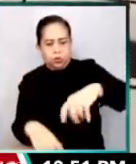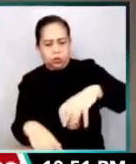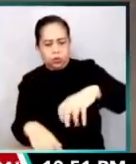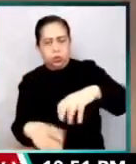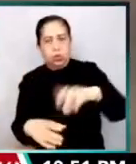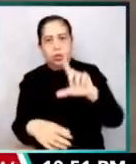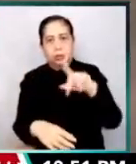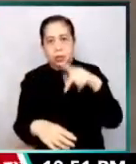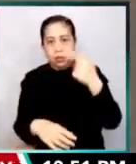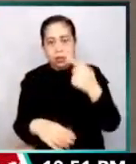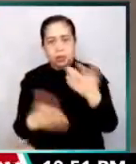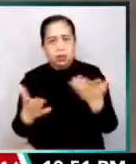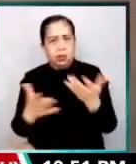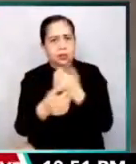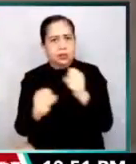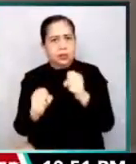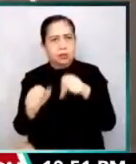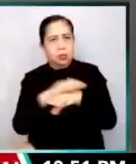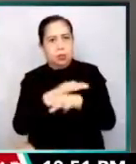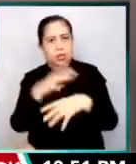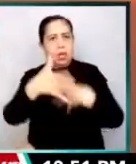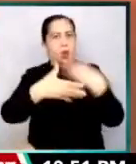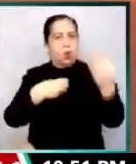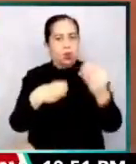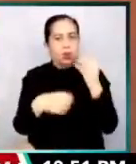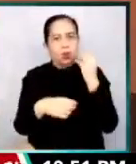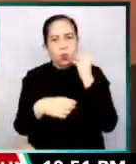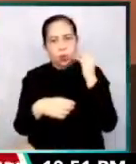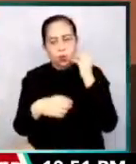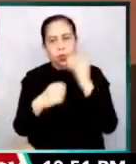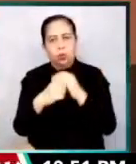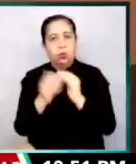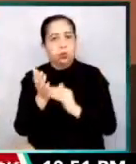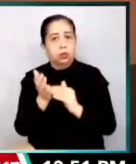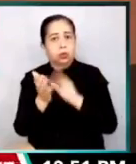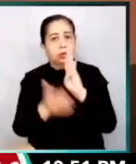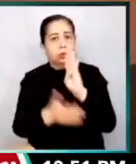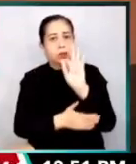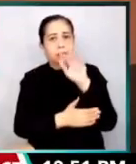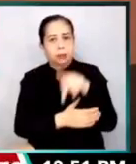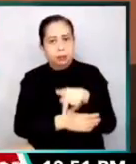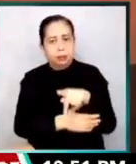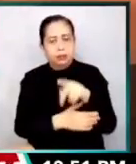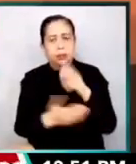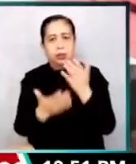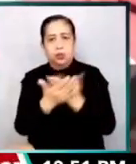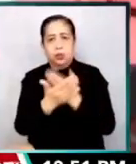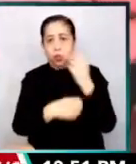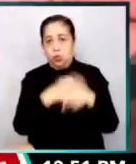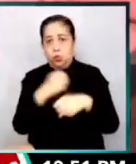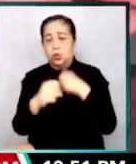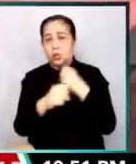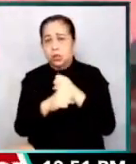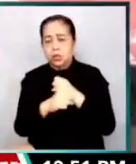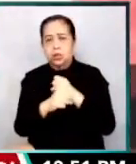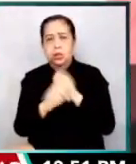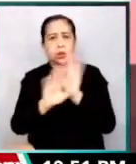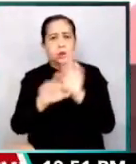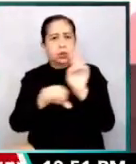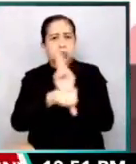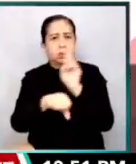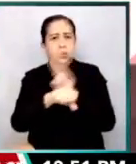saan ligtas sa dumaan palabas ng bahay. Pakiusap ng BFP sa pagsalubong ng New Year, huwag nang gumamit ng